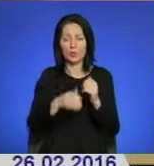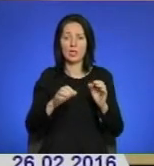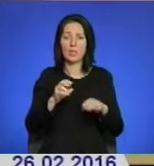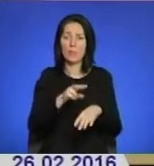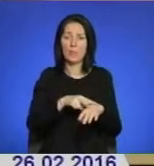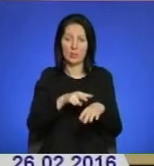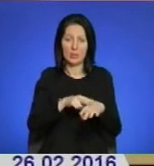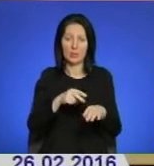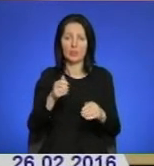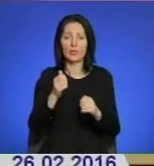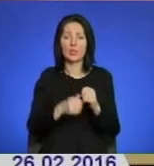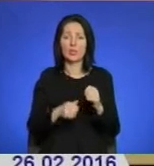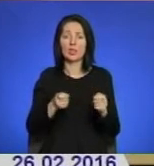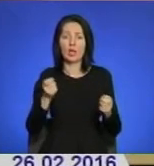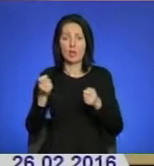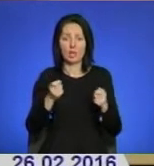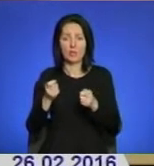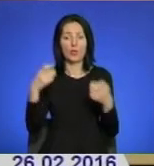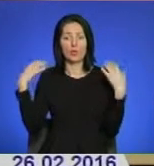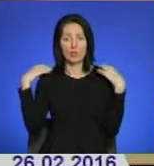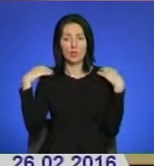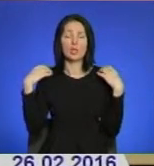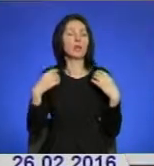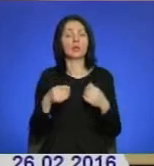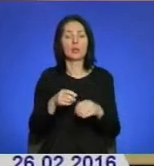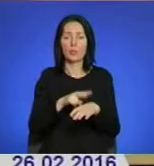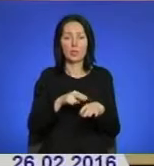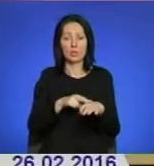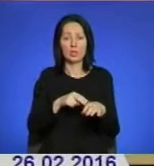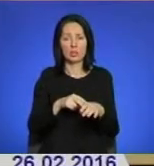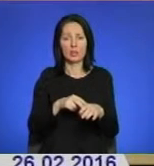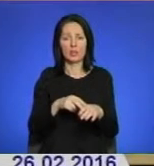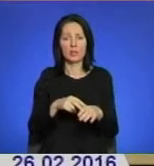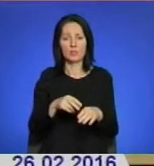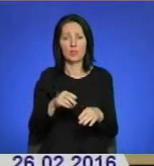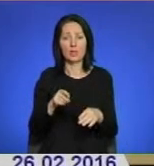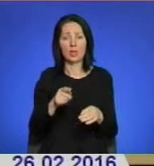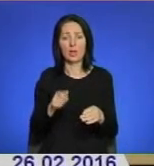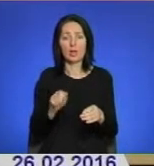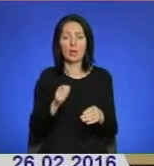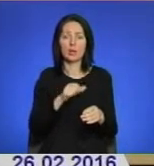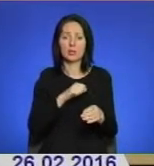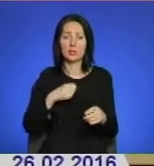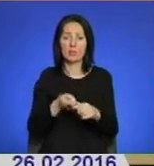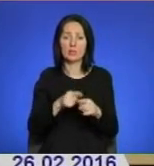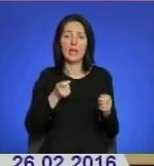за те, щоб закрити кримінальну справу проти неї. 11 осіб перевіряють на причетність до цього